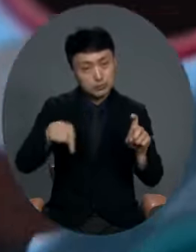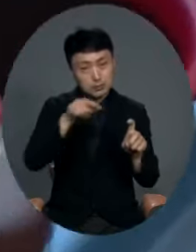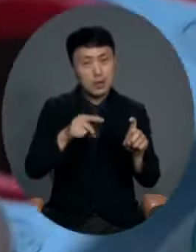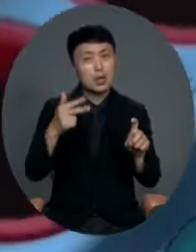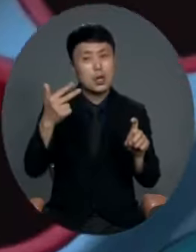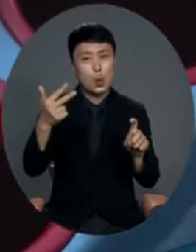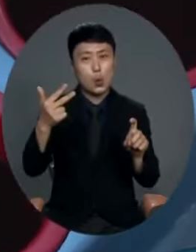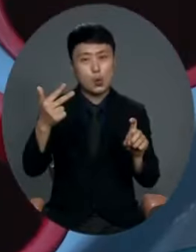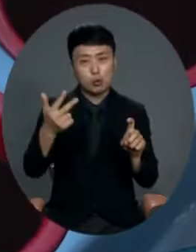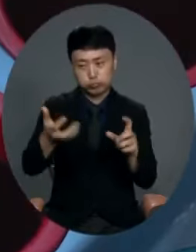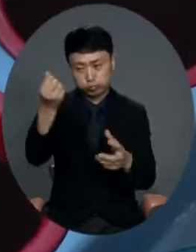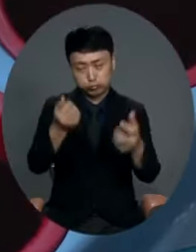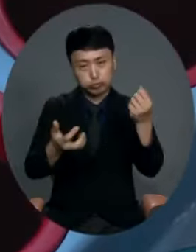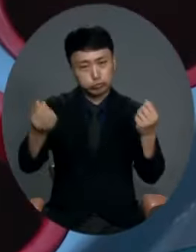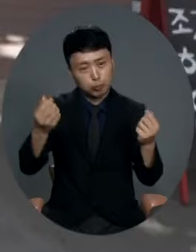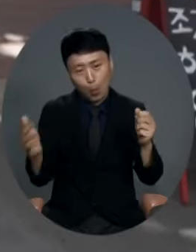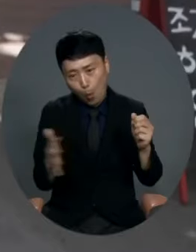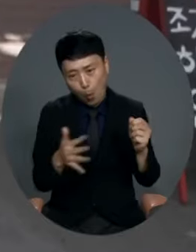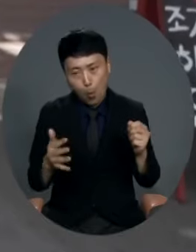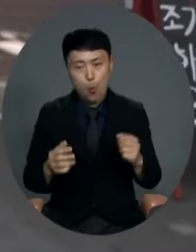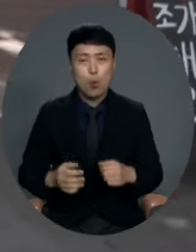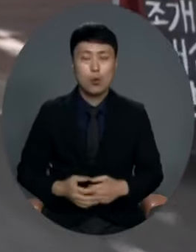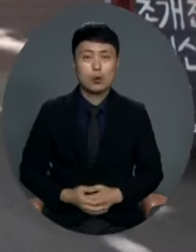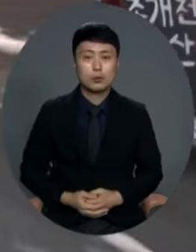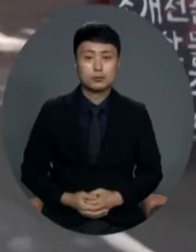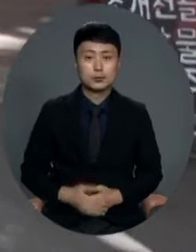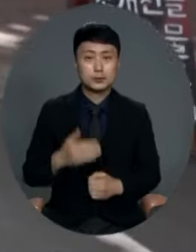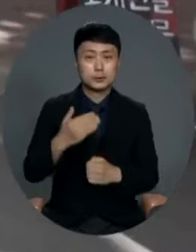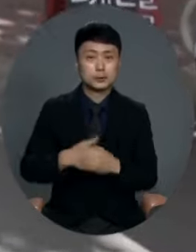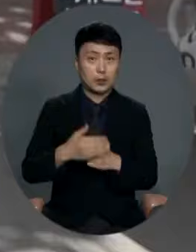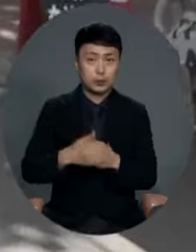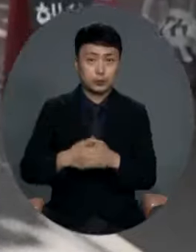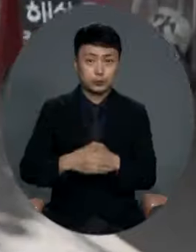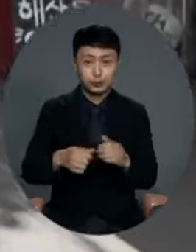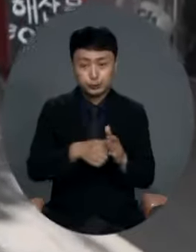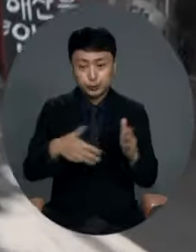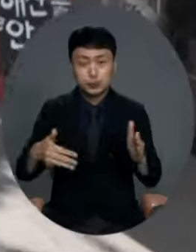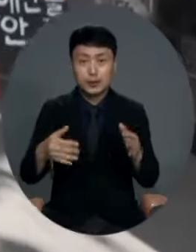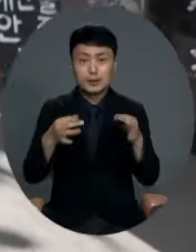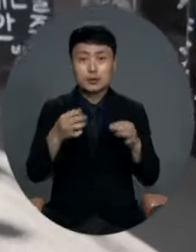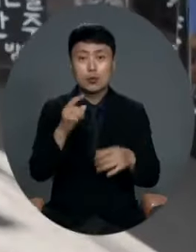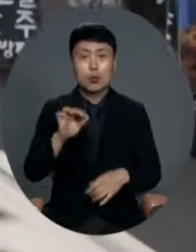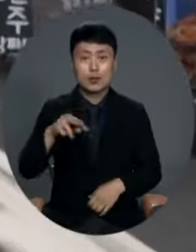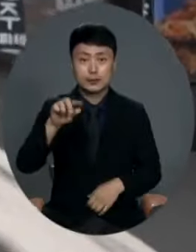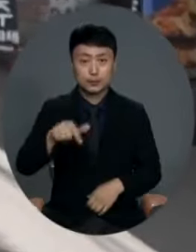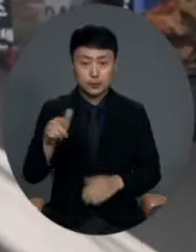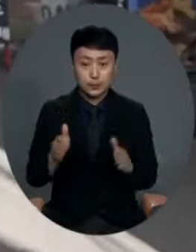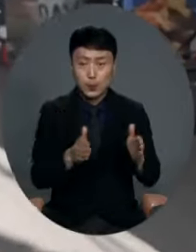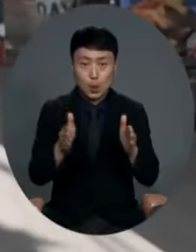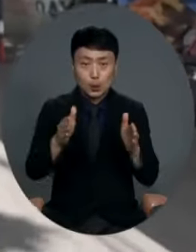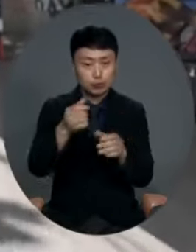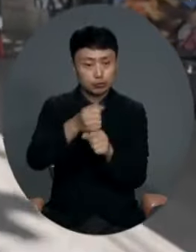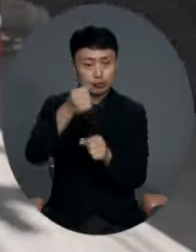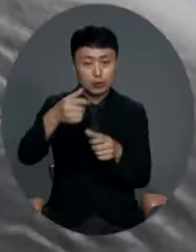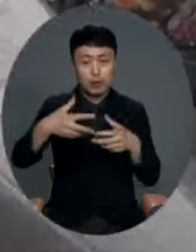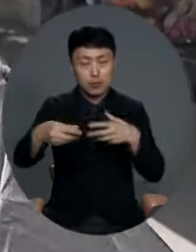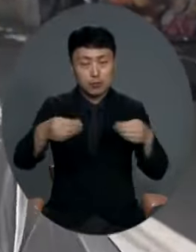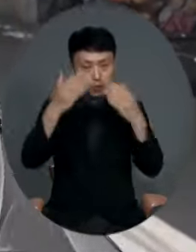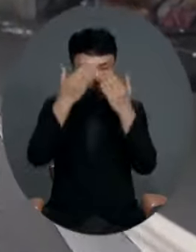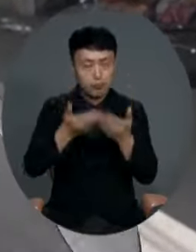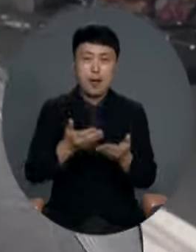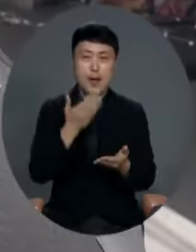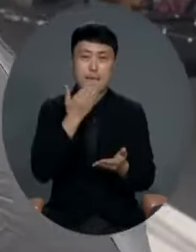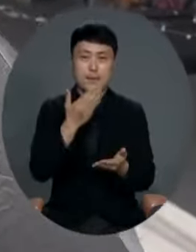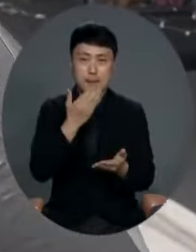7개는 온데간데 없습니다. 대구 대표 관광지인 김광석 거리에서도 이 양심 양산을 빌릴 수 있습니다. 사용